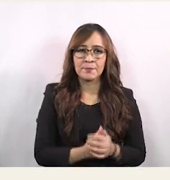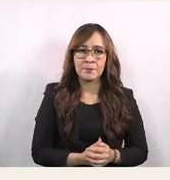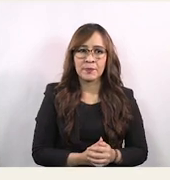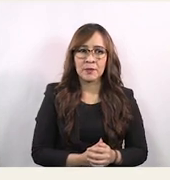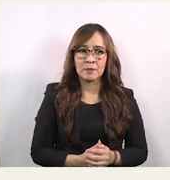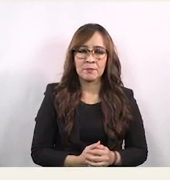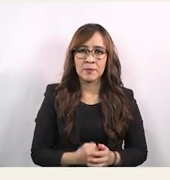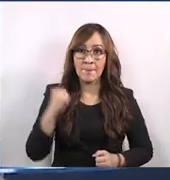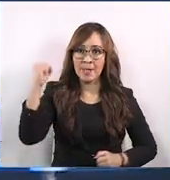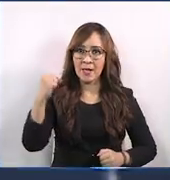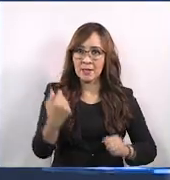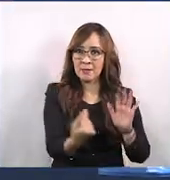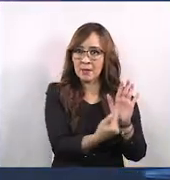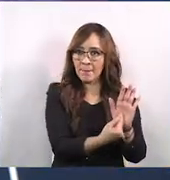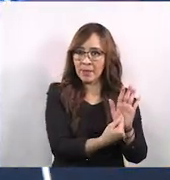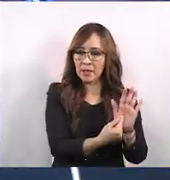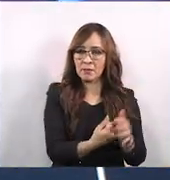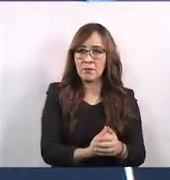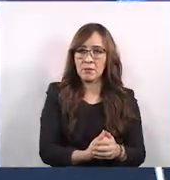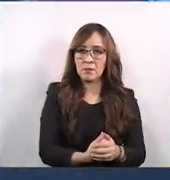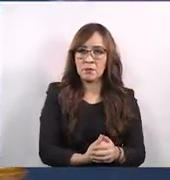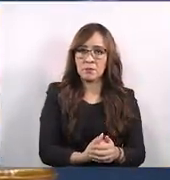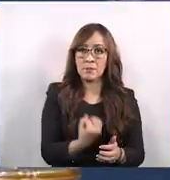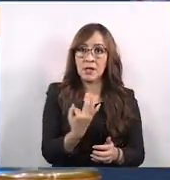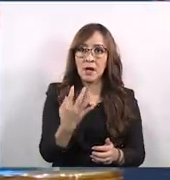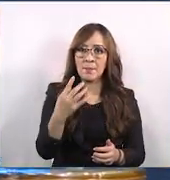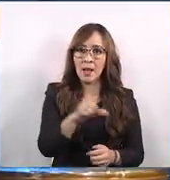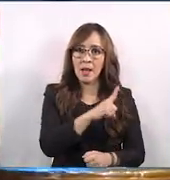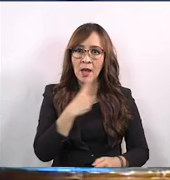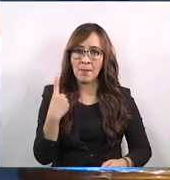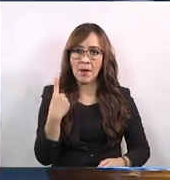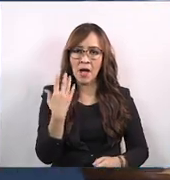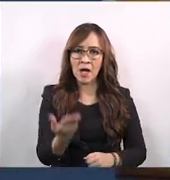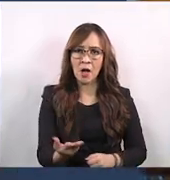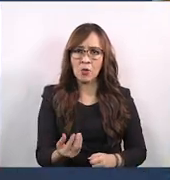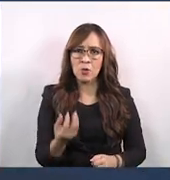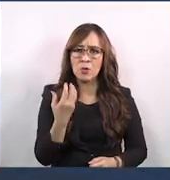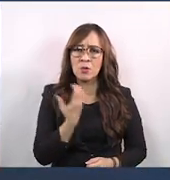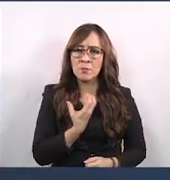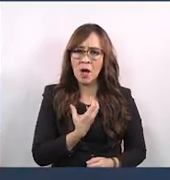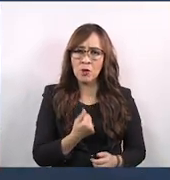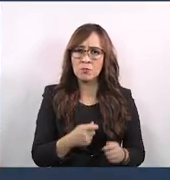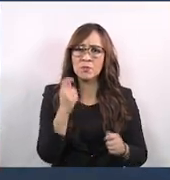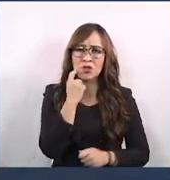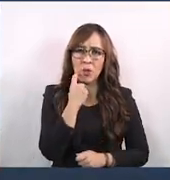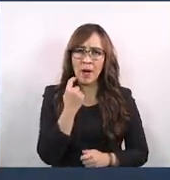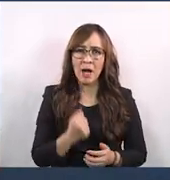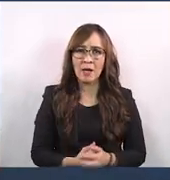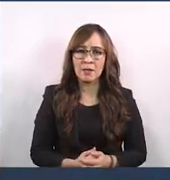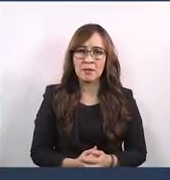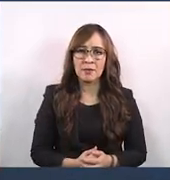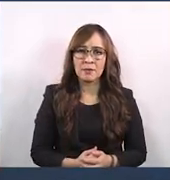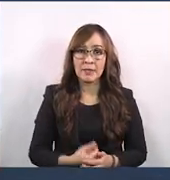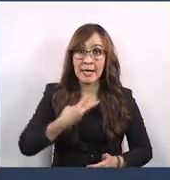kemudian berani tampil dan berkata Berapa lama lagi kamu timpang Lala sembahlah dia lalu dia berkata